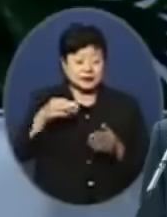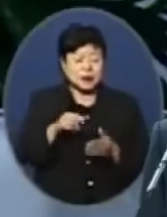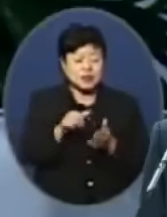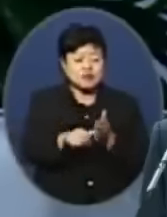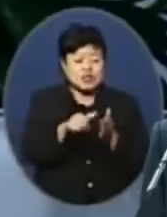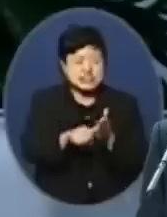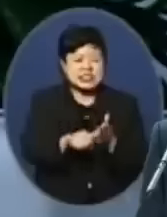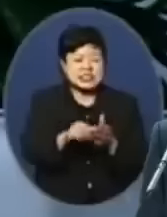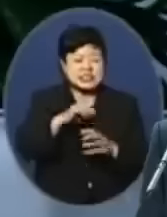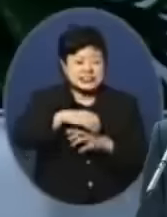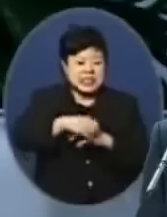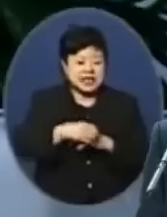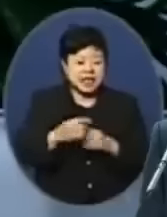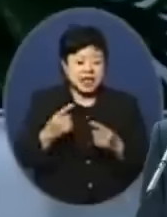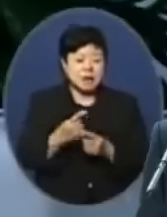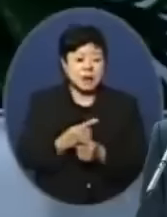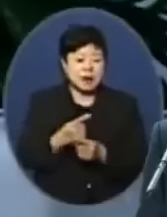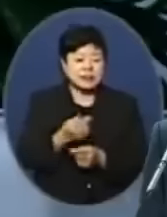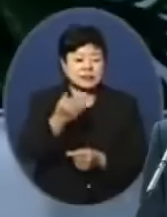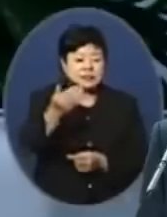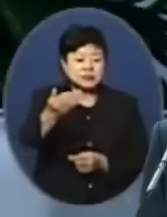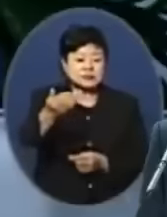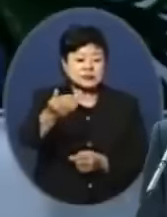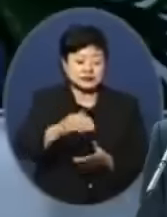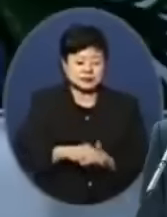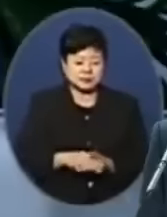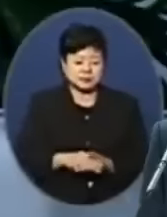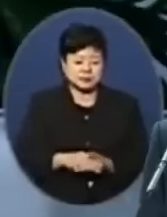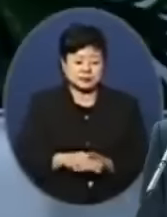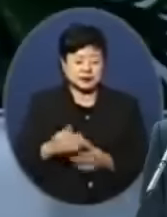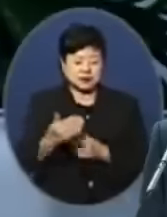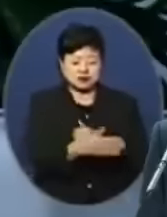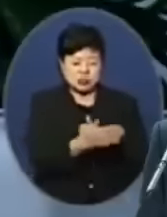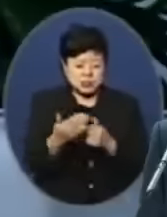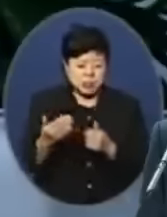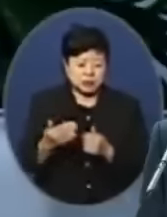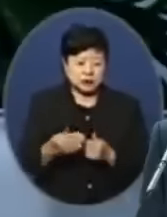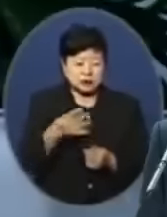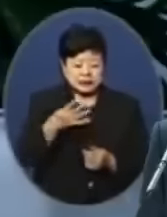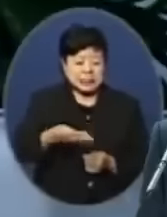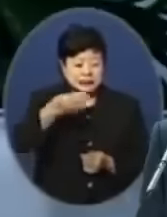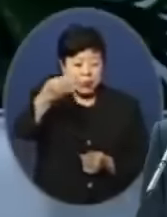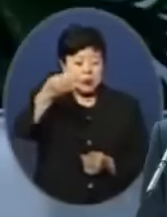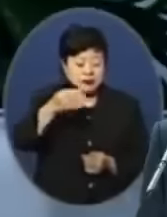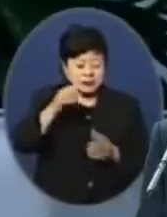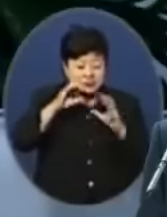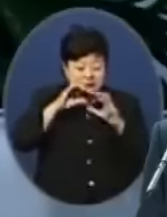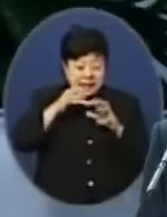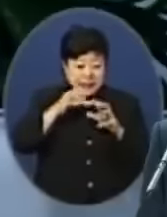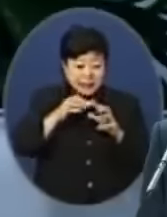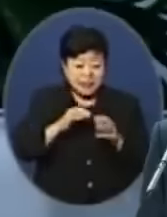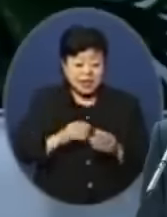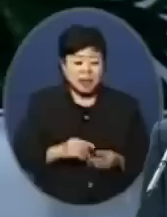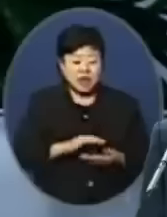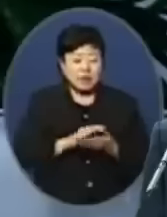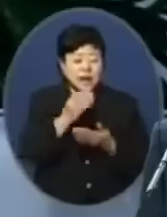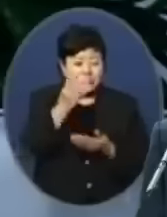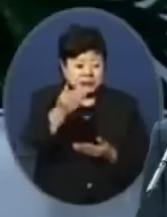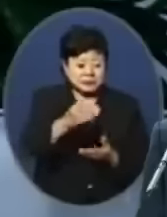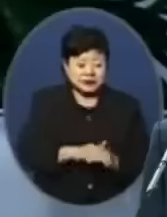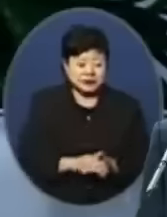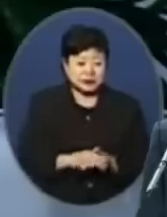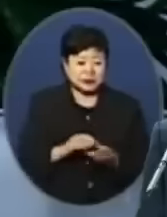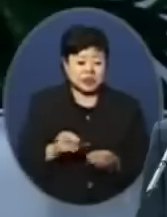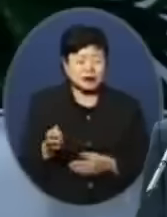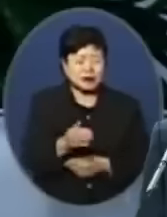물질적인 세계를 변화시키는 것은 그를 둘러타고 있는 4차원의 세계가 변화시키는 것입니다.